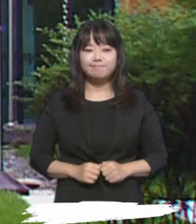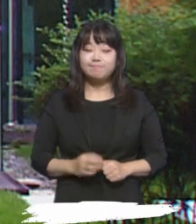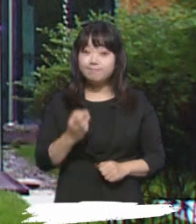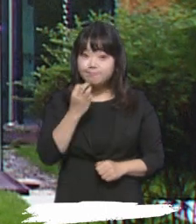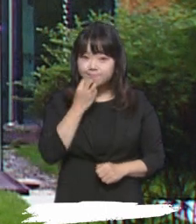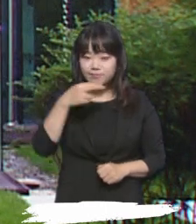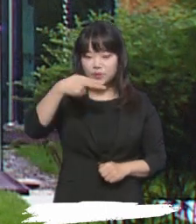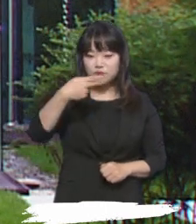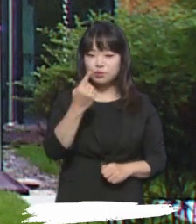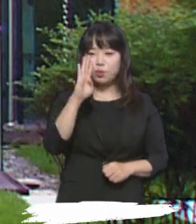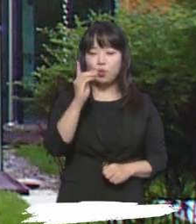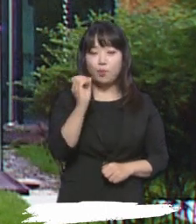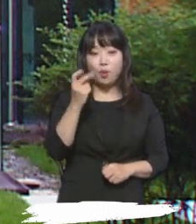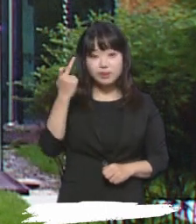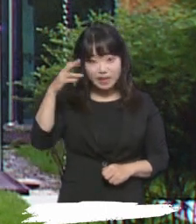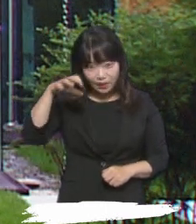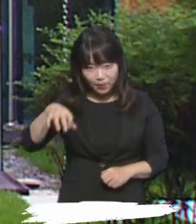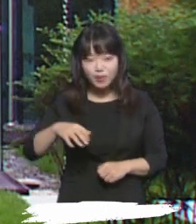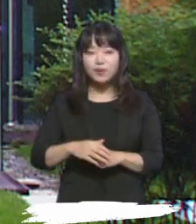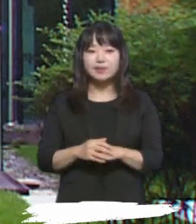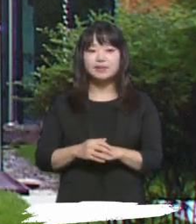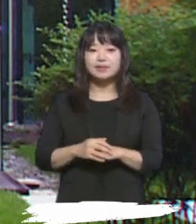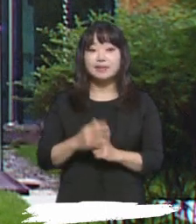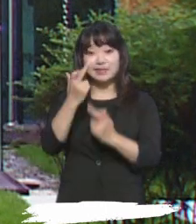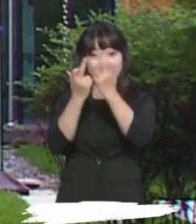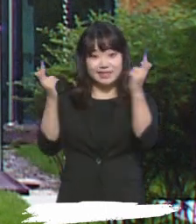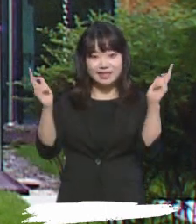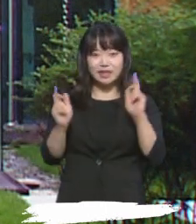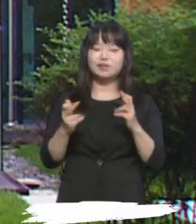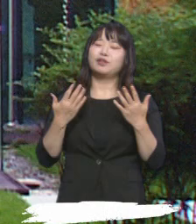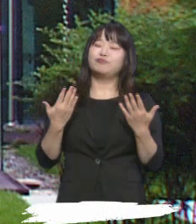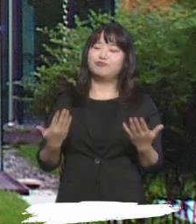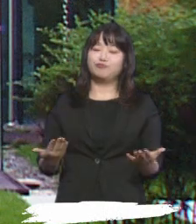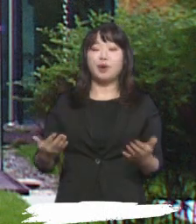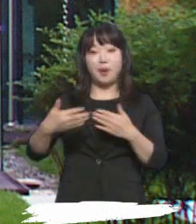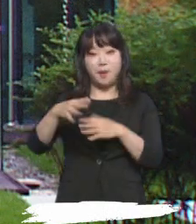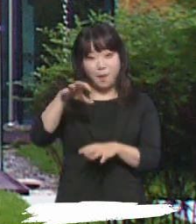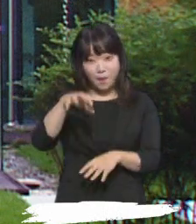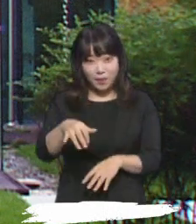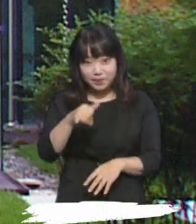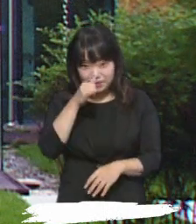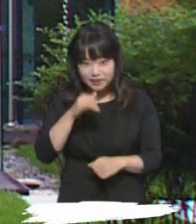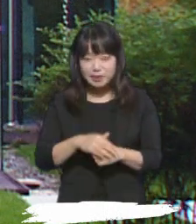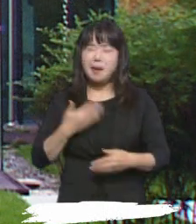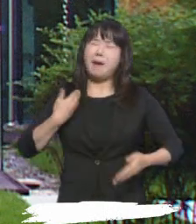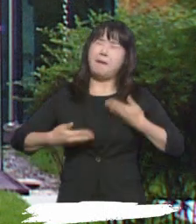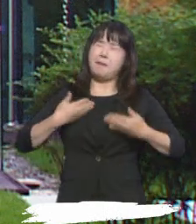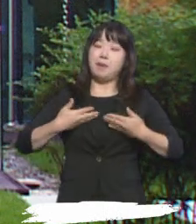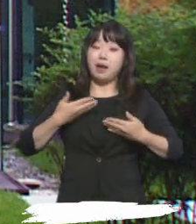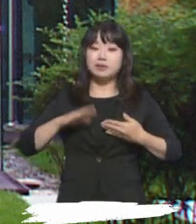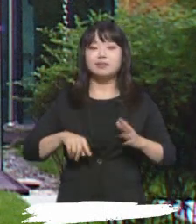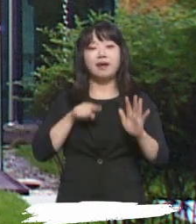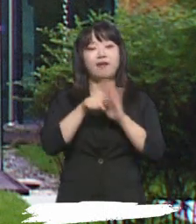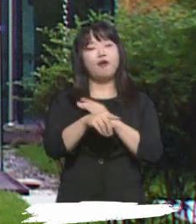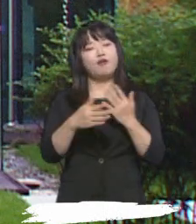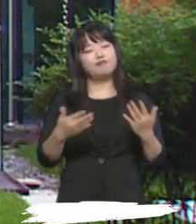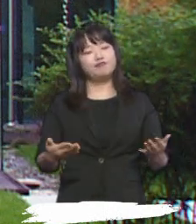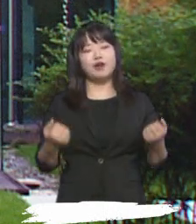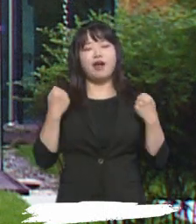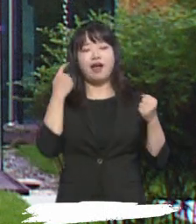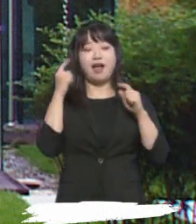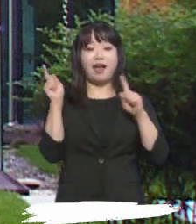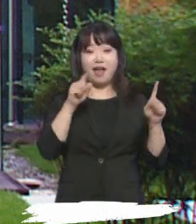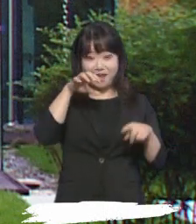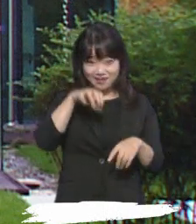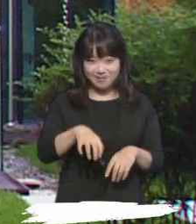서울 도봉산 자락에 자연 속 치유 공간이 조성됐습니다. 바쁜 일상에 지친 주민들이 휴식을 취하며 건강을